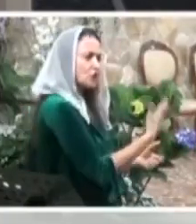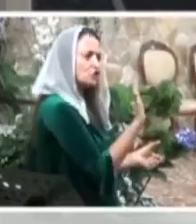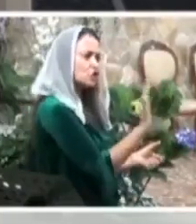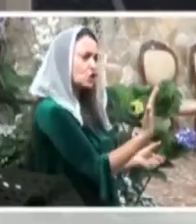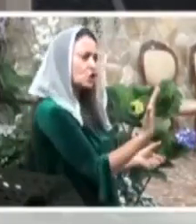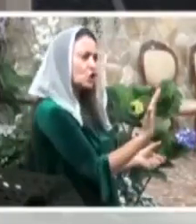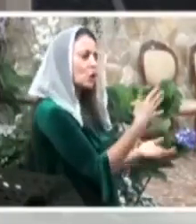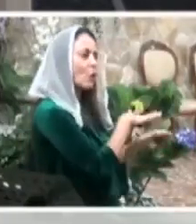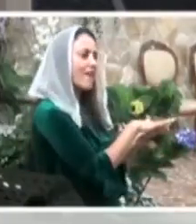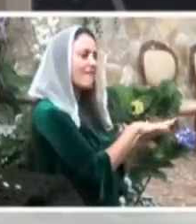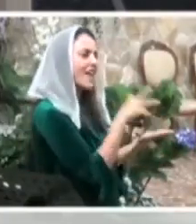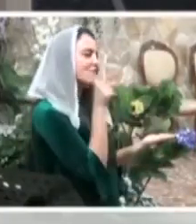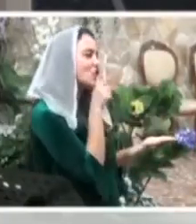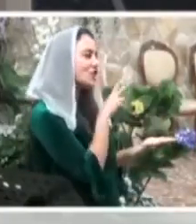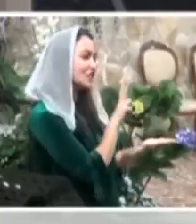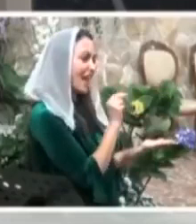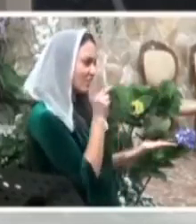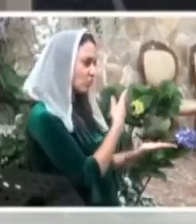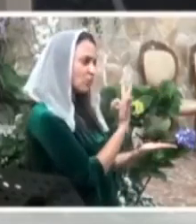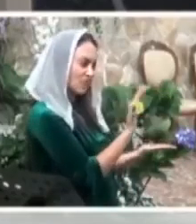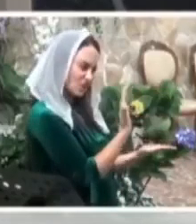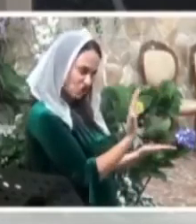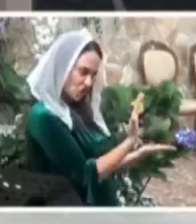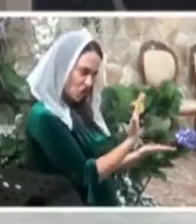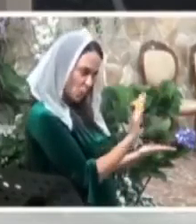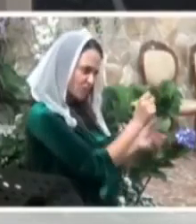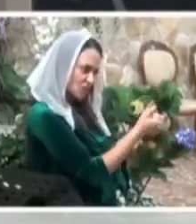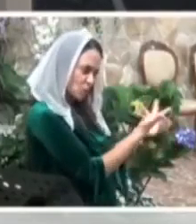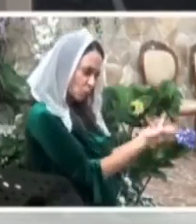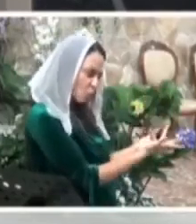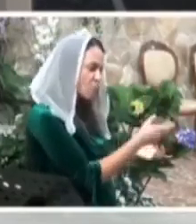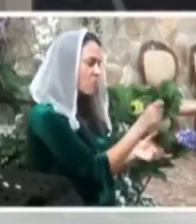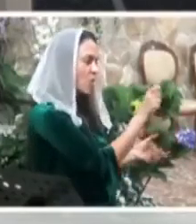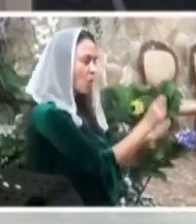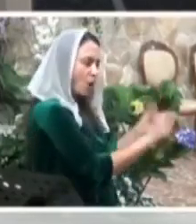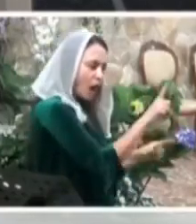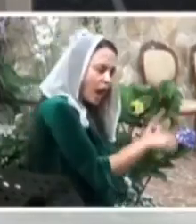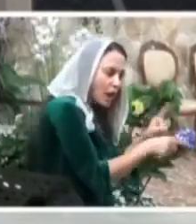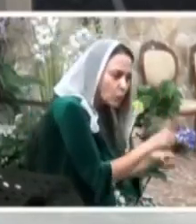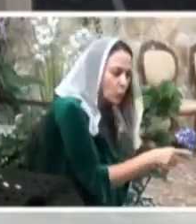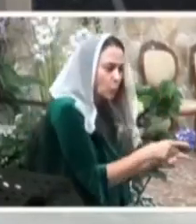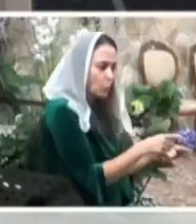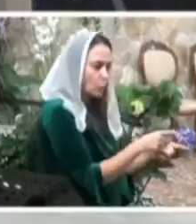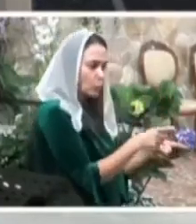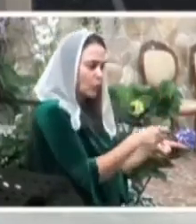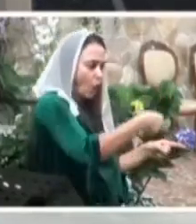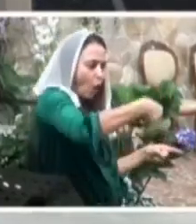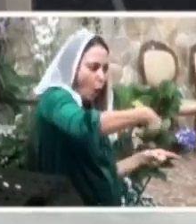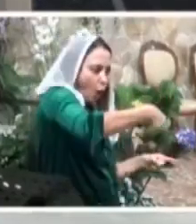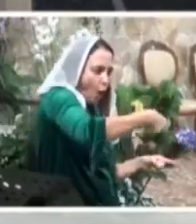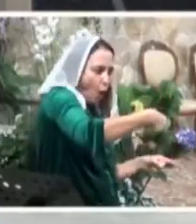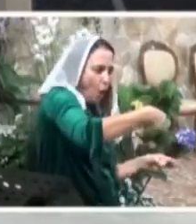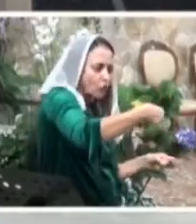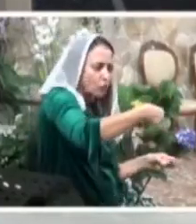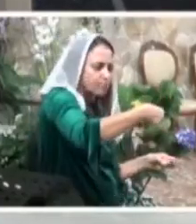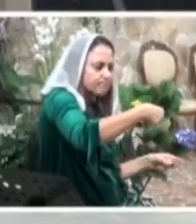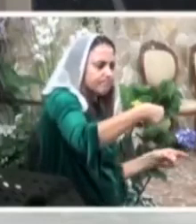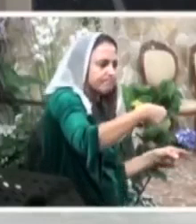ma mentre quelle andavano a comprarne olio, arrivò lo